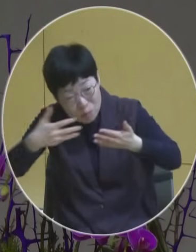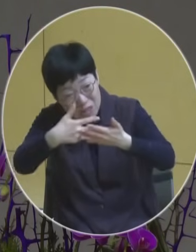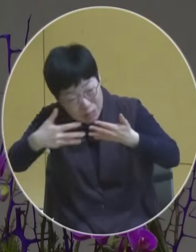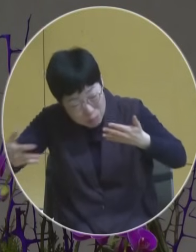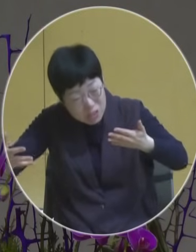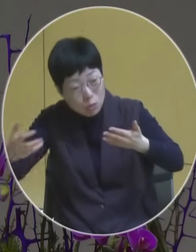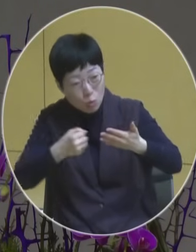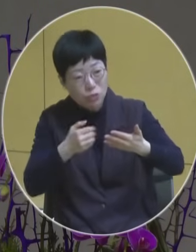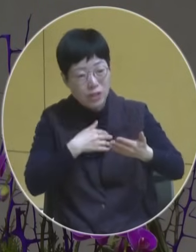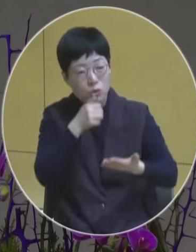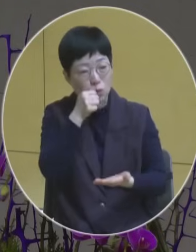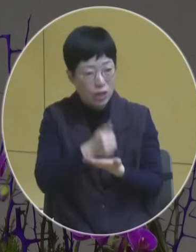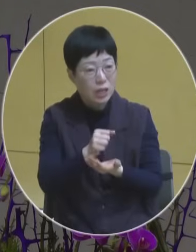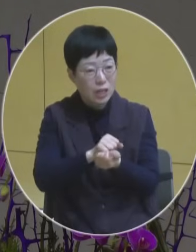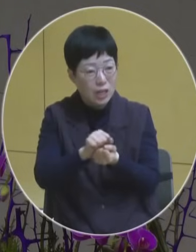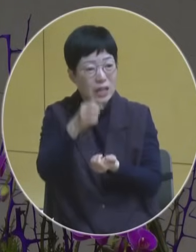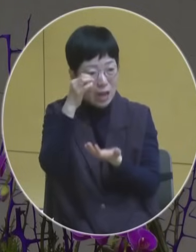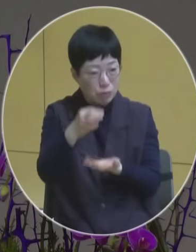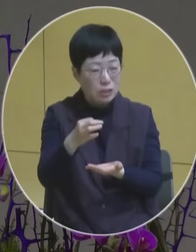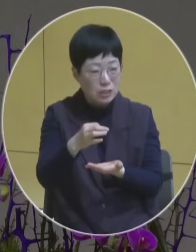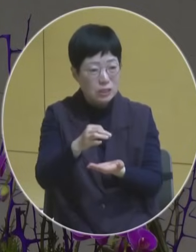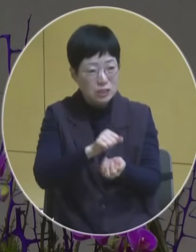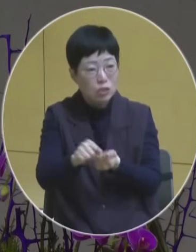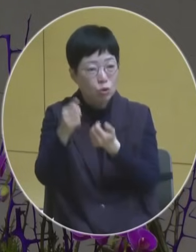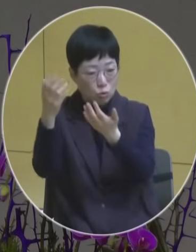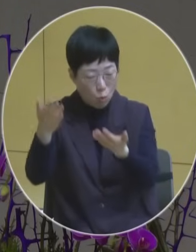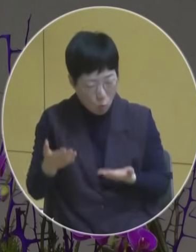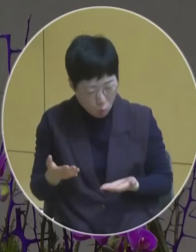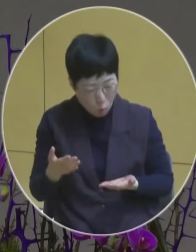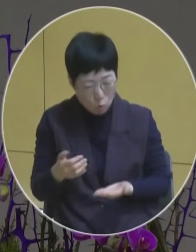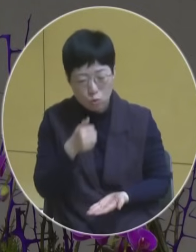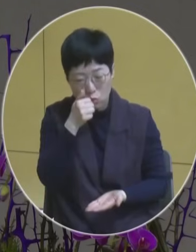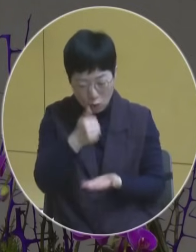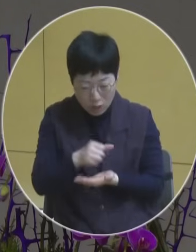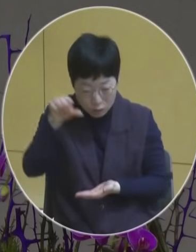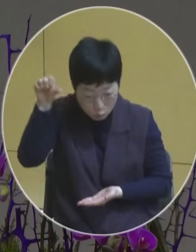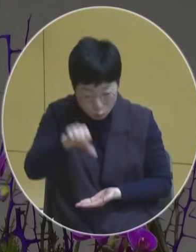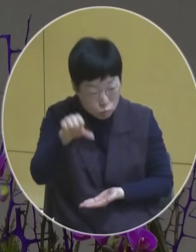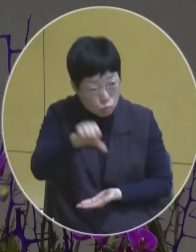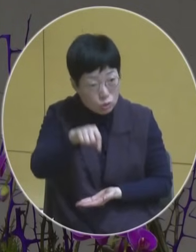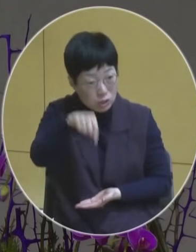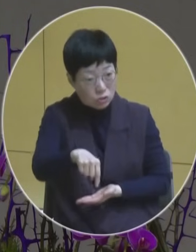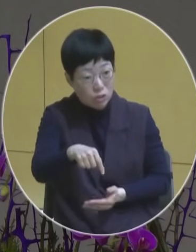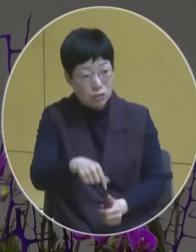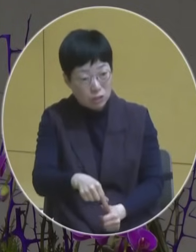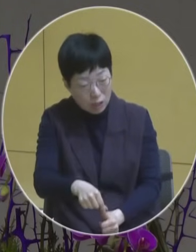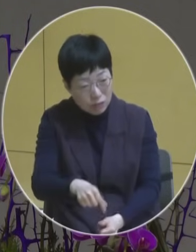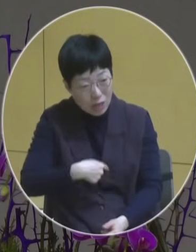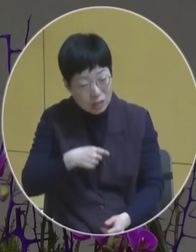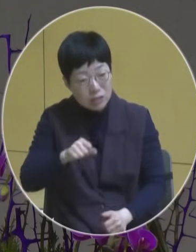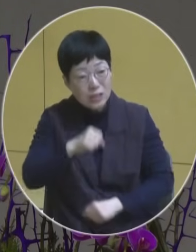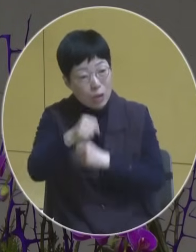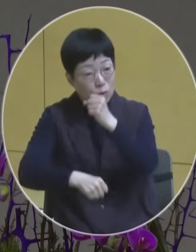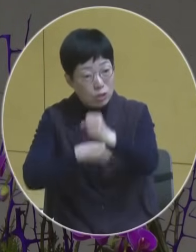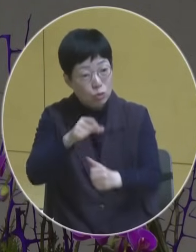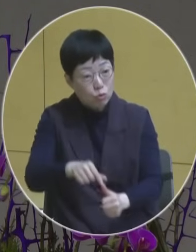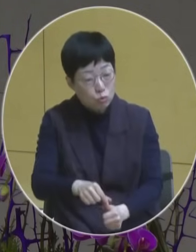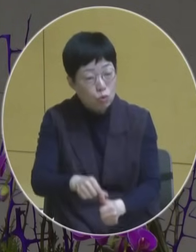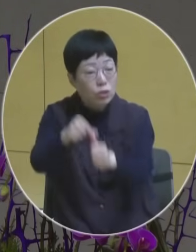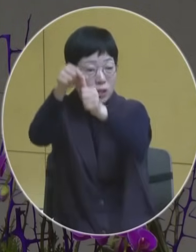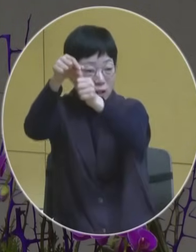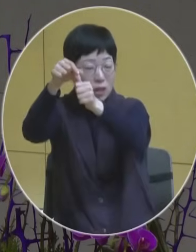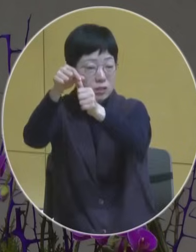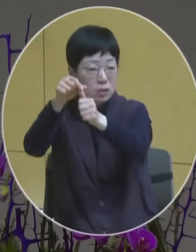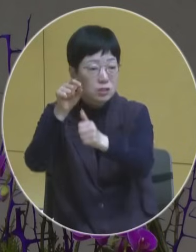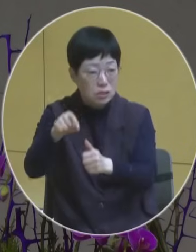그 나의 죄값을 씻어주시고 죄의 저주와 죄로부터 나를 자유케 하시고 구원해